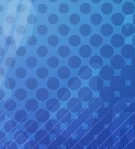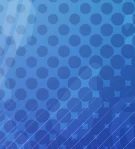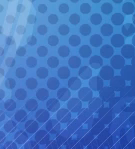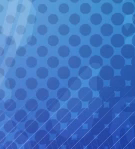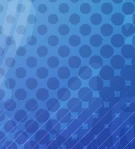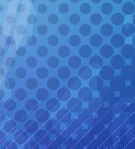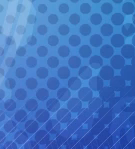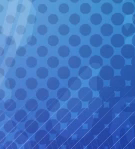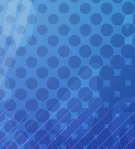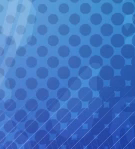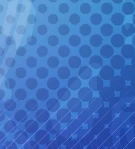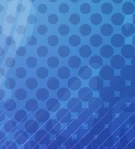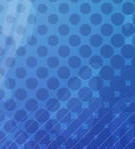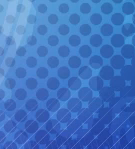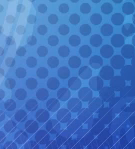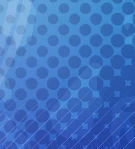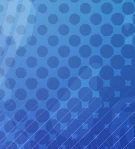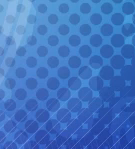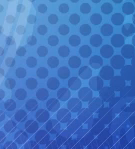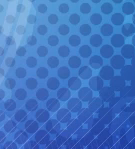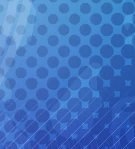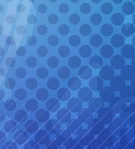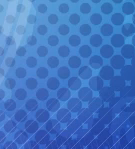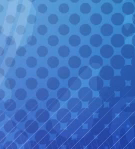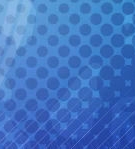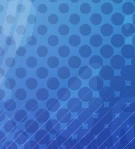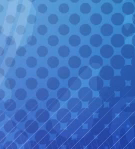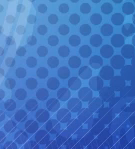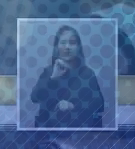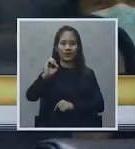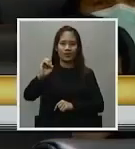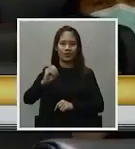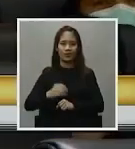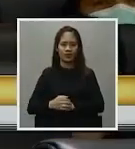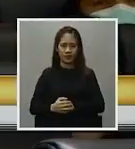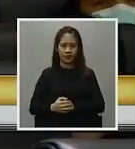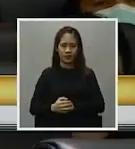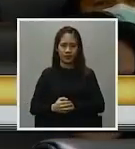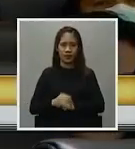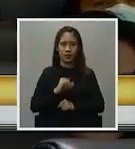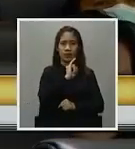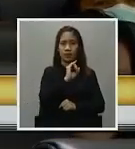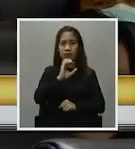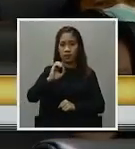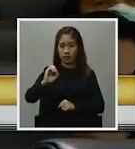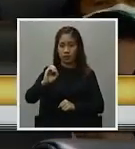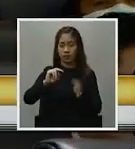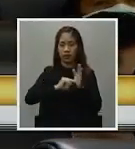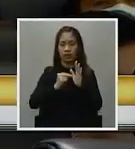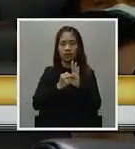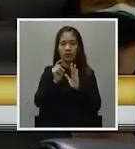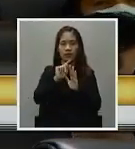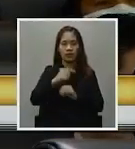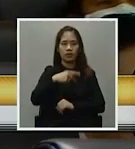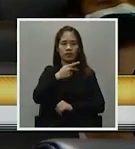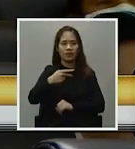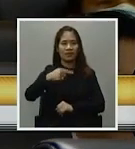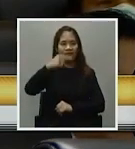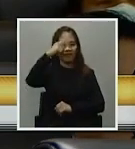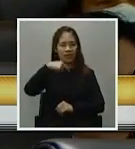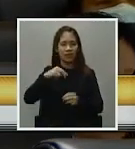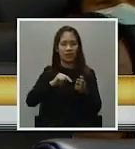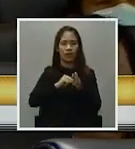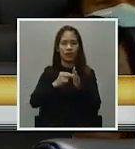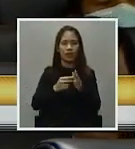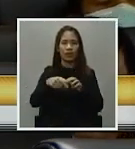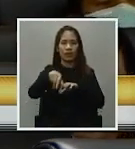ท่าไหร่แต่ว่าพอช่วงค่ำหน่อยเนี่ยดุเดือดมากเมื่อมีส.ส.บัญชีรายชื่อท่านหนึ่งเป็นอดีตพรรคอนาคตใหม่นะ